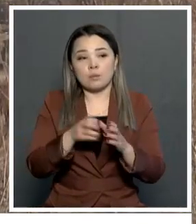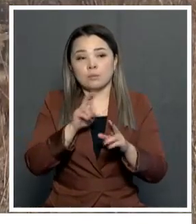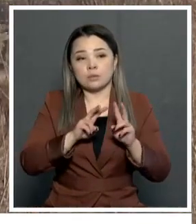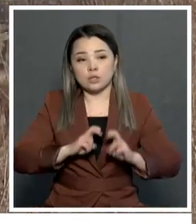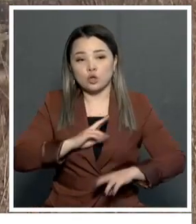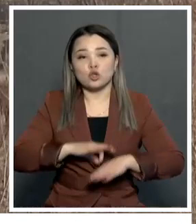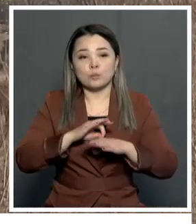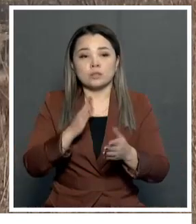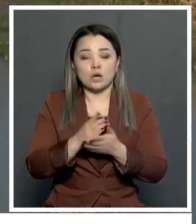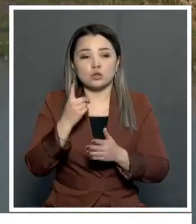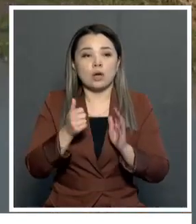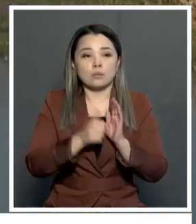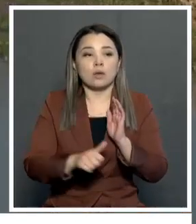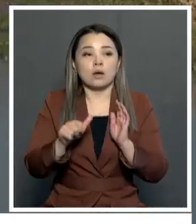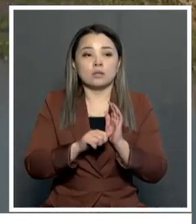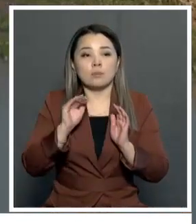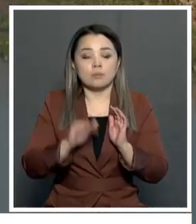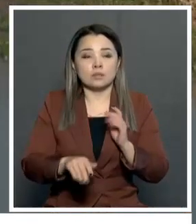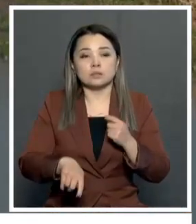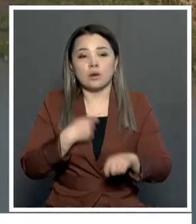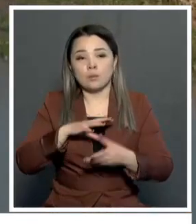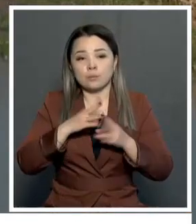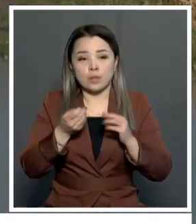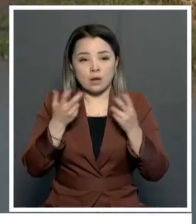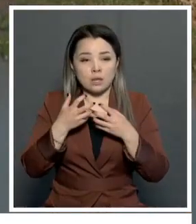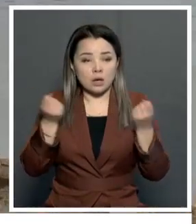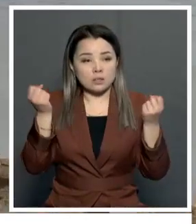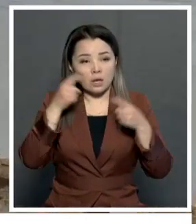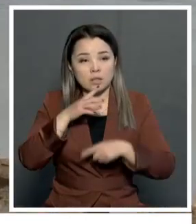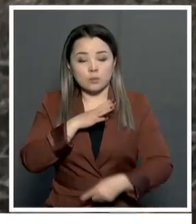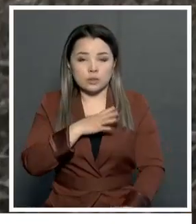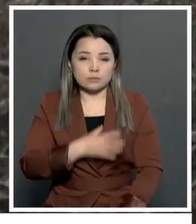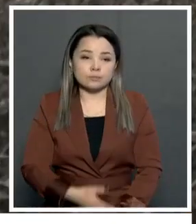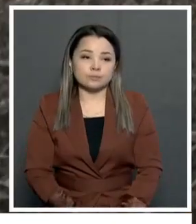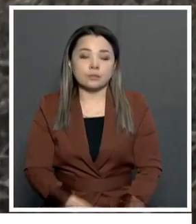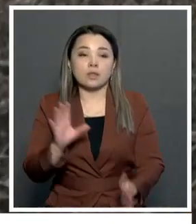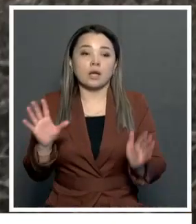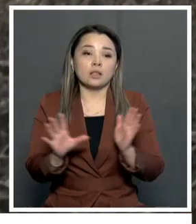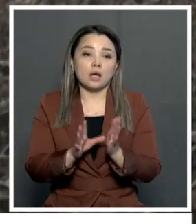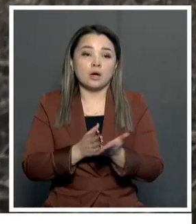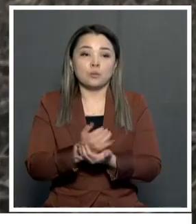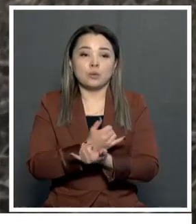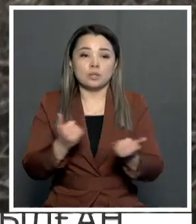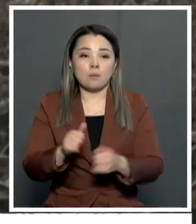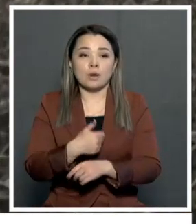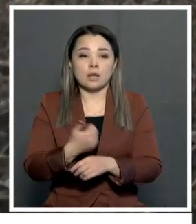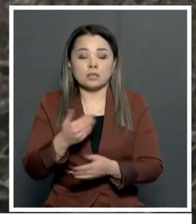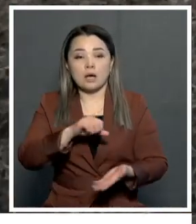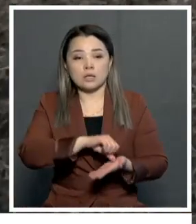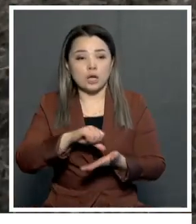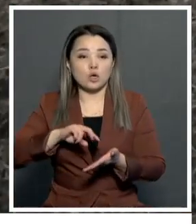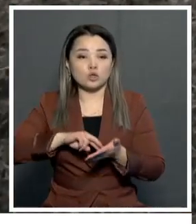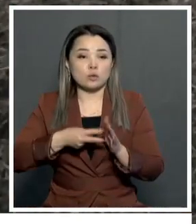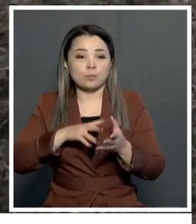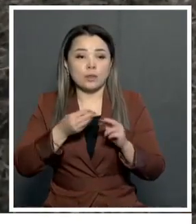жүргізіп, табиғатқа 166 мың теңге залал келгенін анықтады. Энергетика және коммуналдық шаруашылық басқармасына қатысты жоспардан